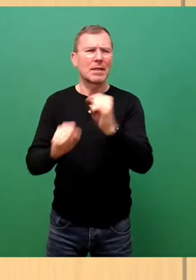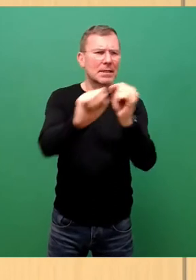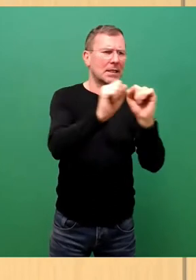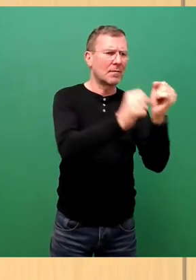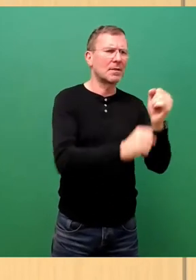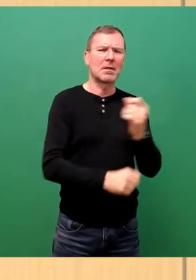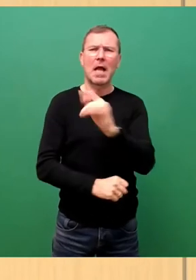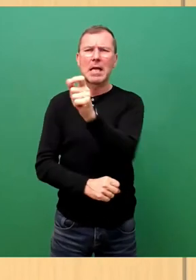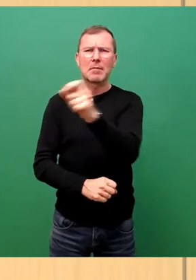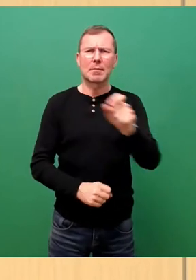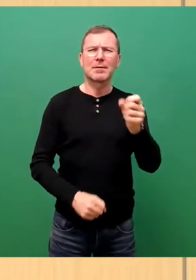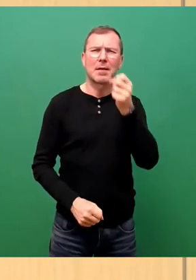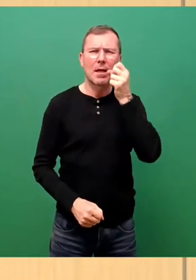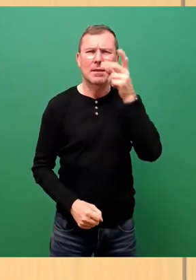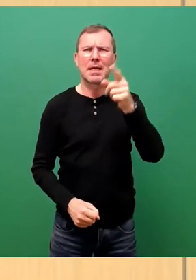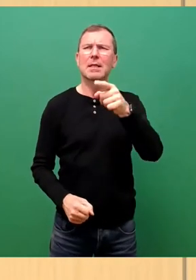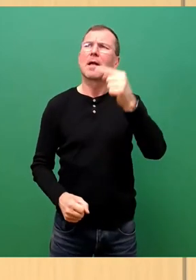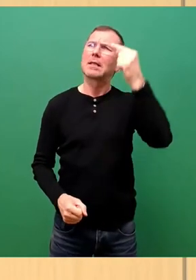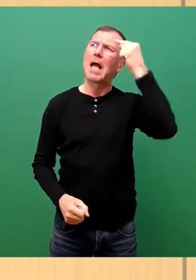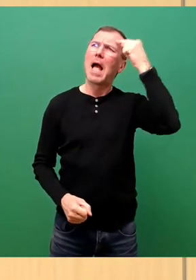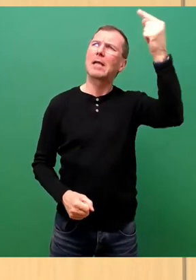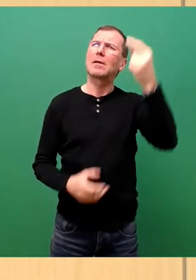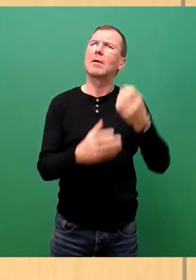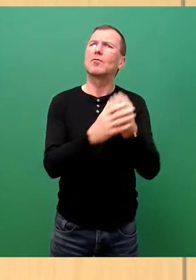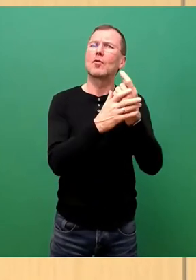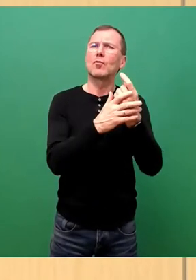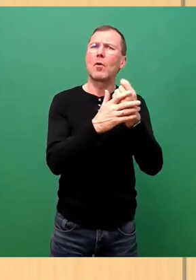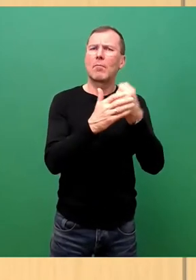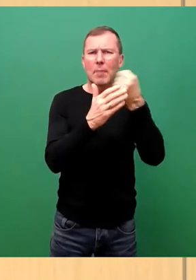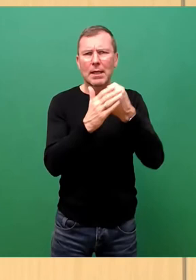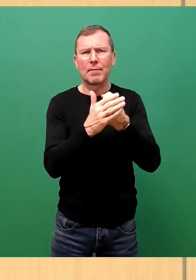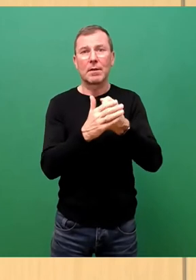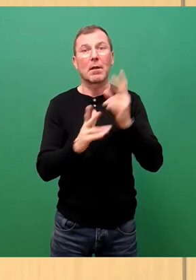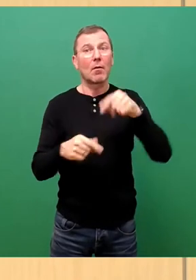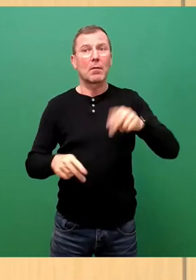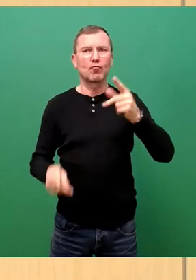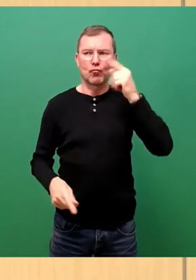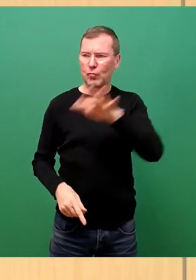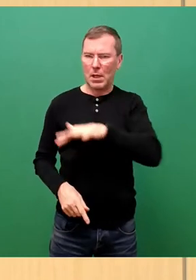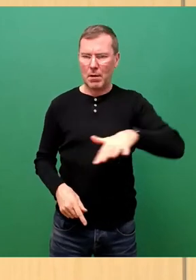tagtäglich um die Erinnerungskultur verdient machen, auch hier im Stadtrat.